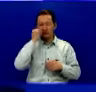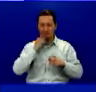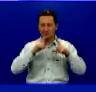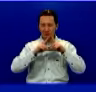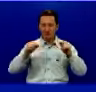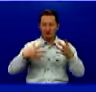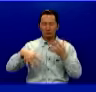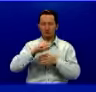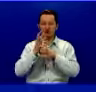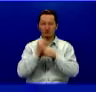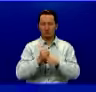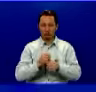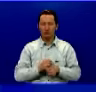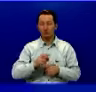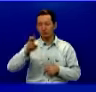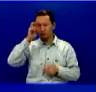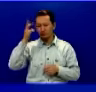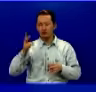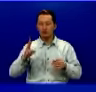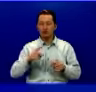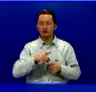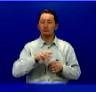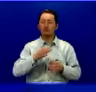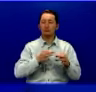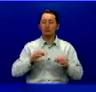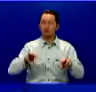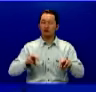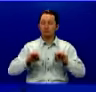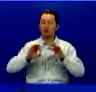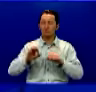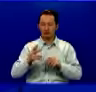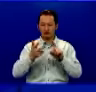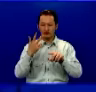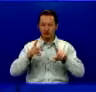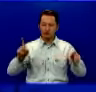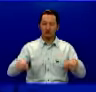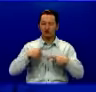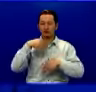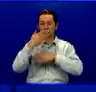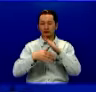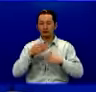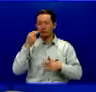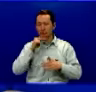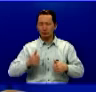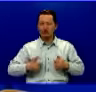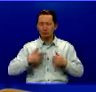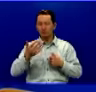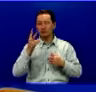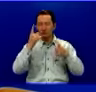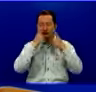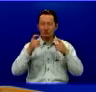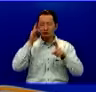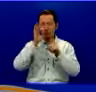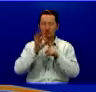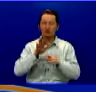ауысымды мектептер саны азайды. Мемлекет басшысына Жансейіт Түймебаев Қазақстанның 3-ші жаңғыруы, жаһандық бәсекеге қабілеттілік атты жолдауда белгіленген мақсаттар